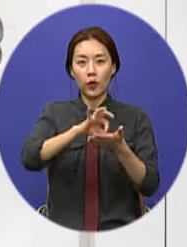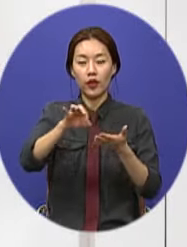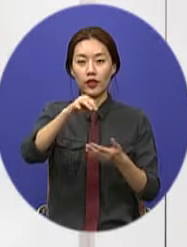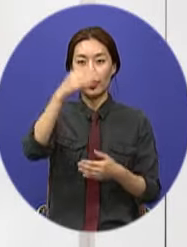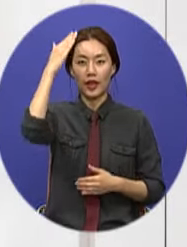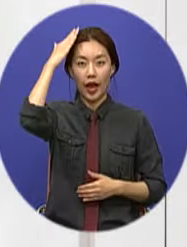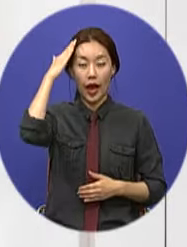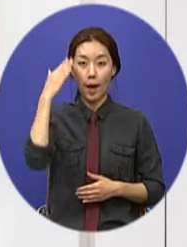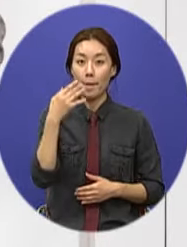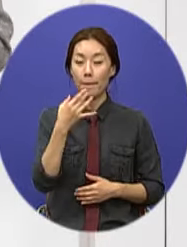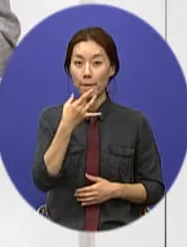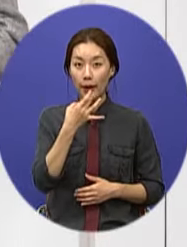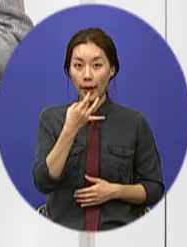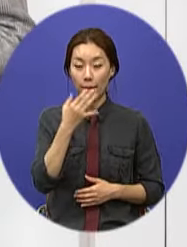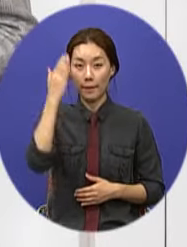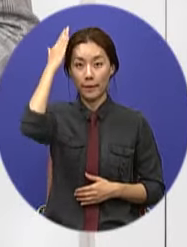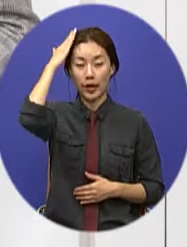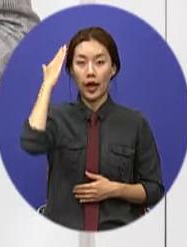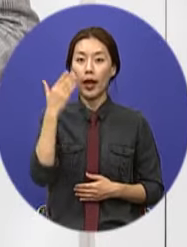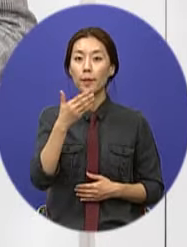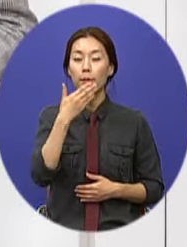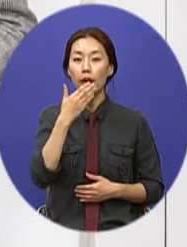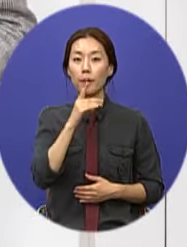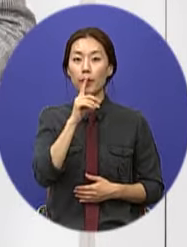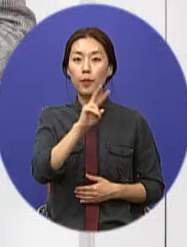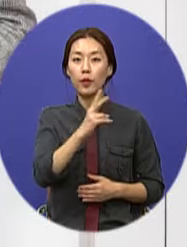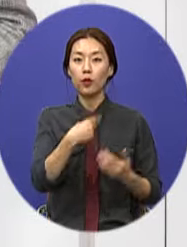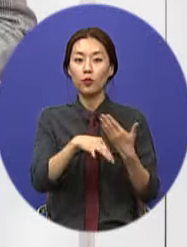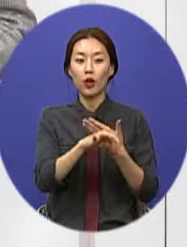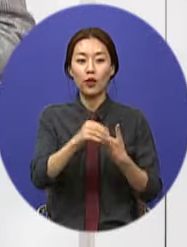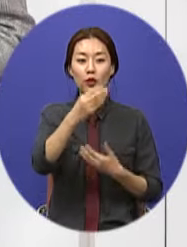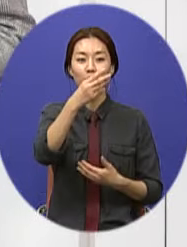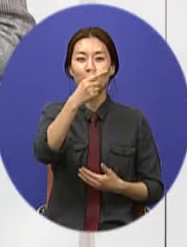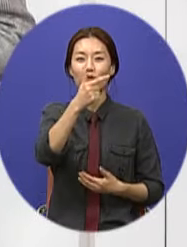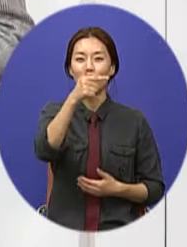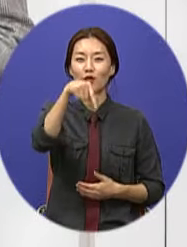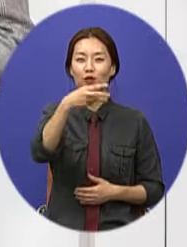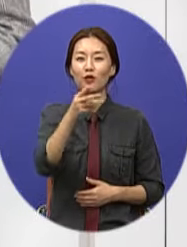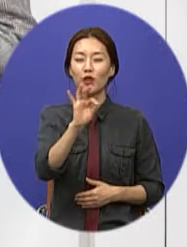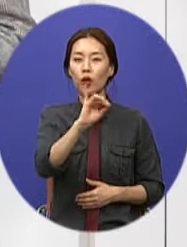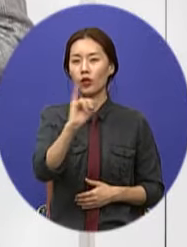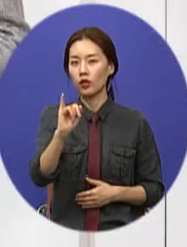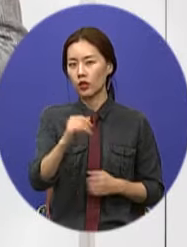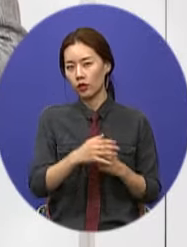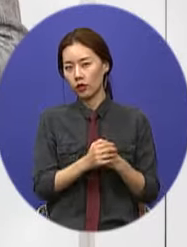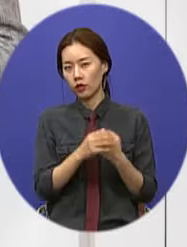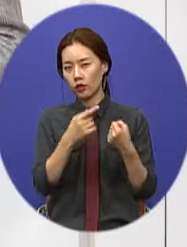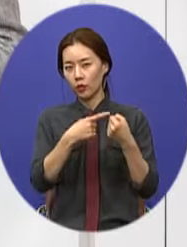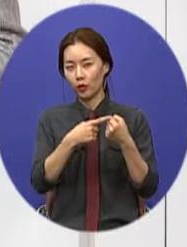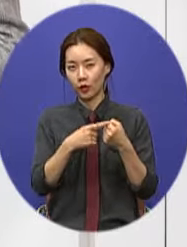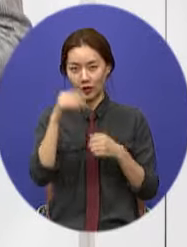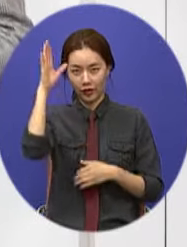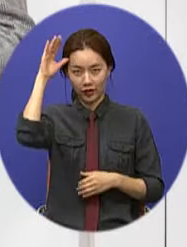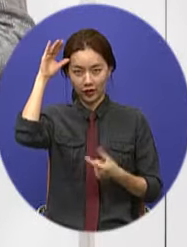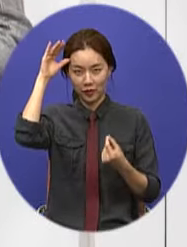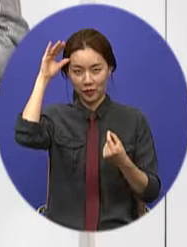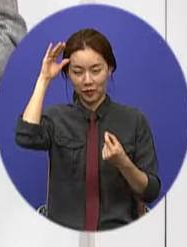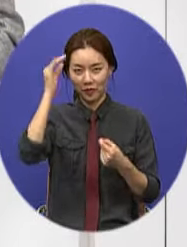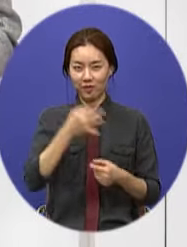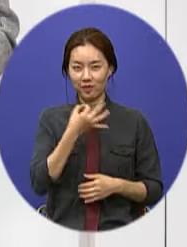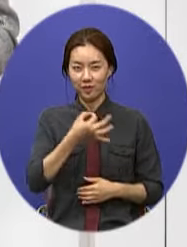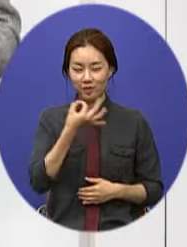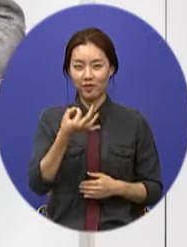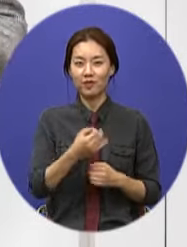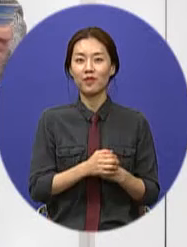깜밥 이것이 표준어는 무엇이냐? 1번 누렁이. 누렁이는 이게